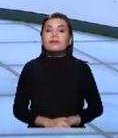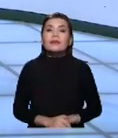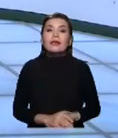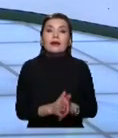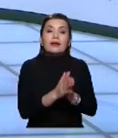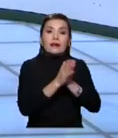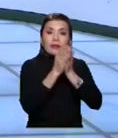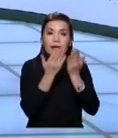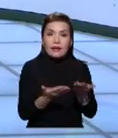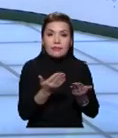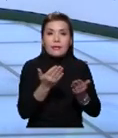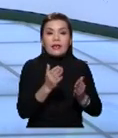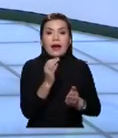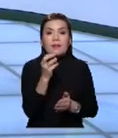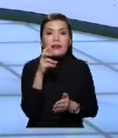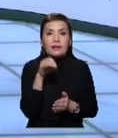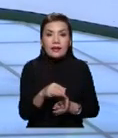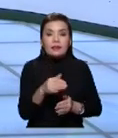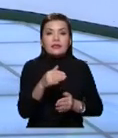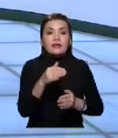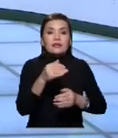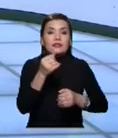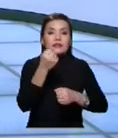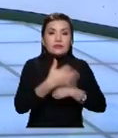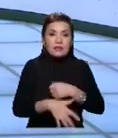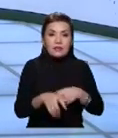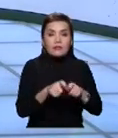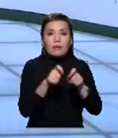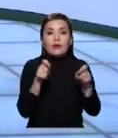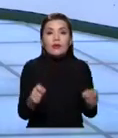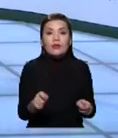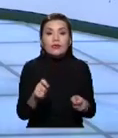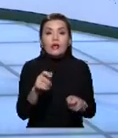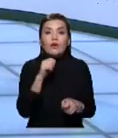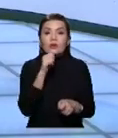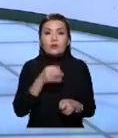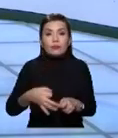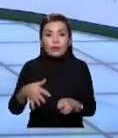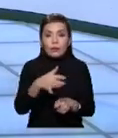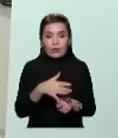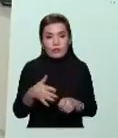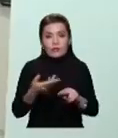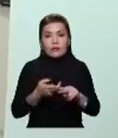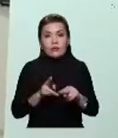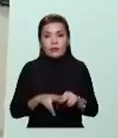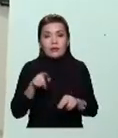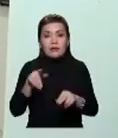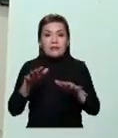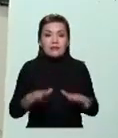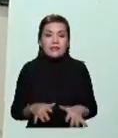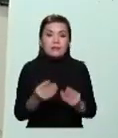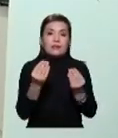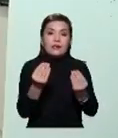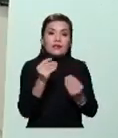Кітап аманат жобасы Қостанайда жалғасын тапты. Партияның облыстық филиалы жанынан мәдени ағарту орталығы ашылды. Игі шараға өңірдің зиялы